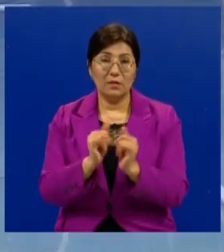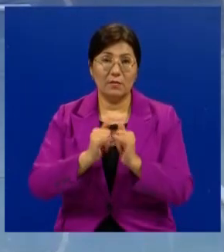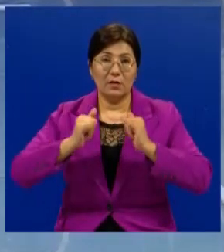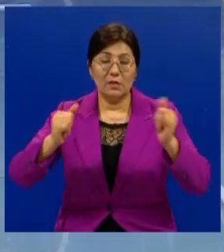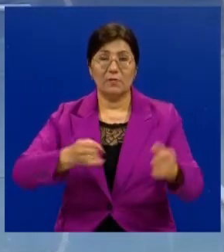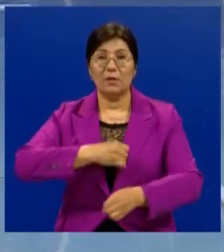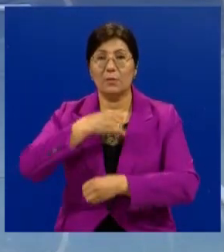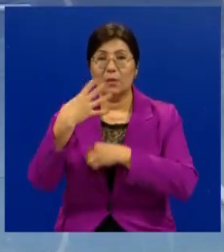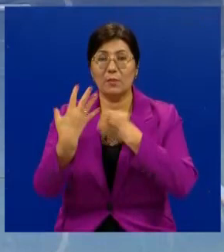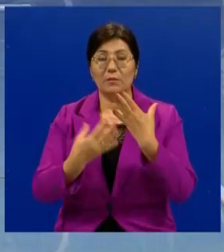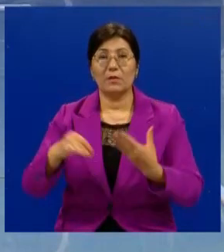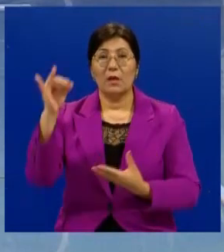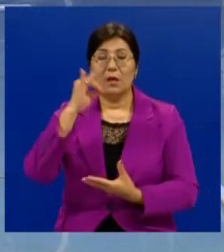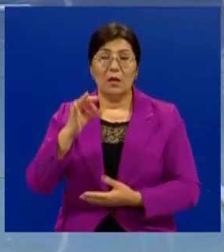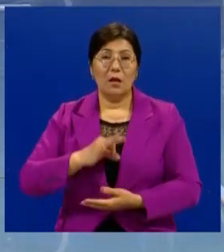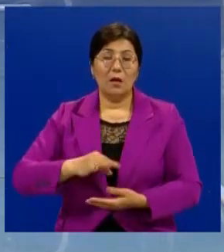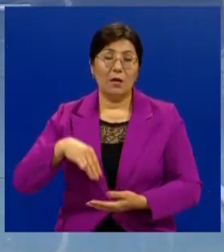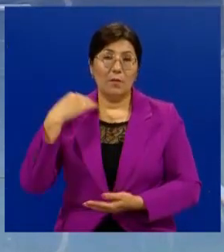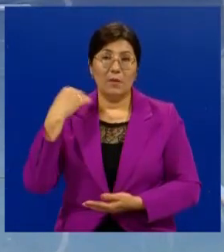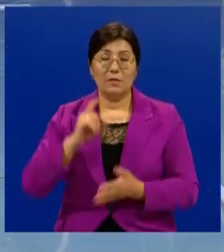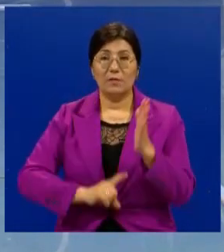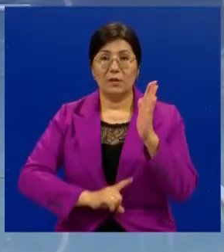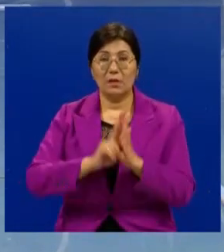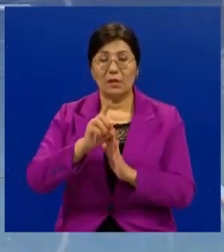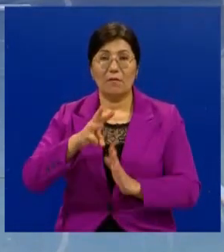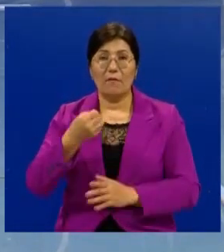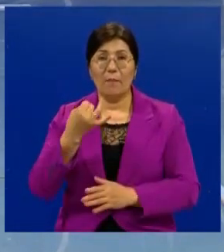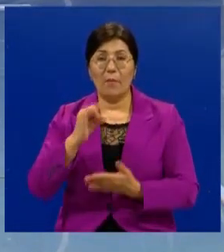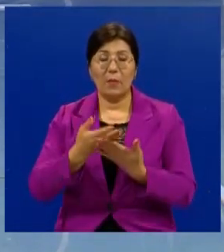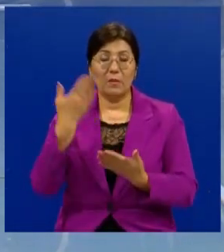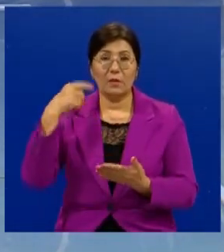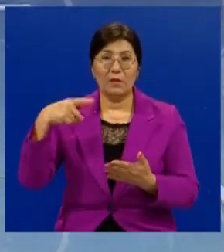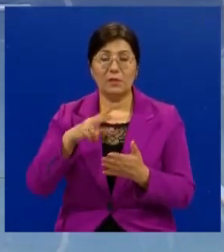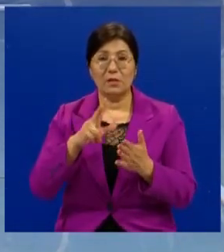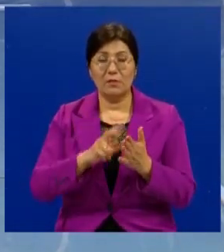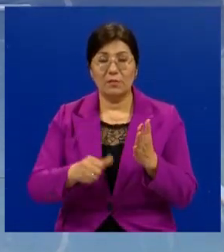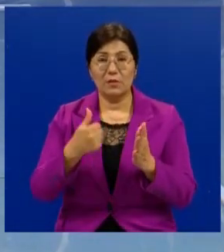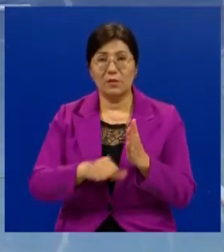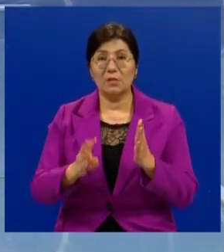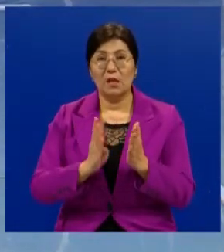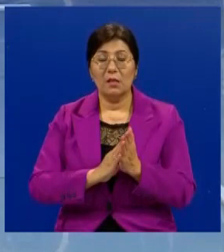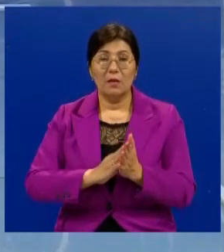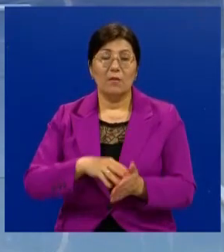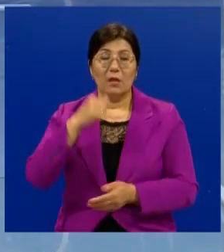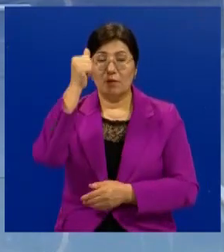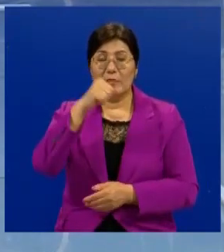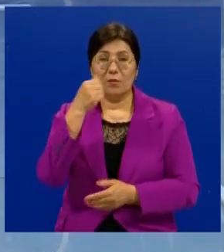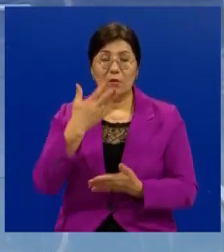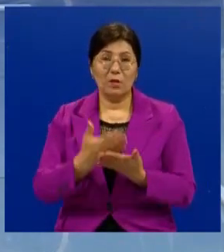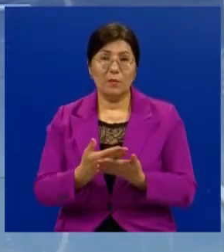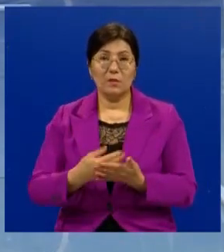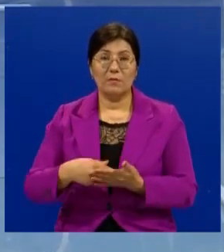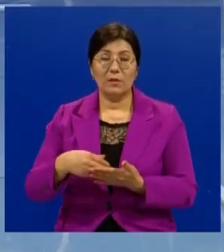процветания. История областного центра берет свое начало в мае далекого 1869 года. За более